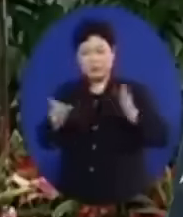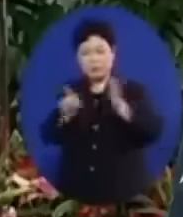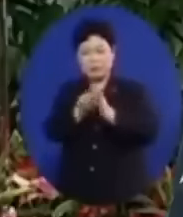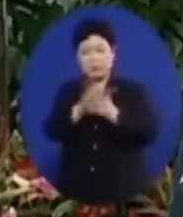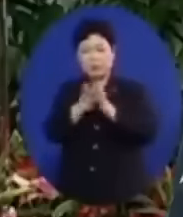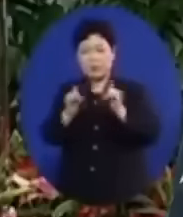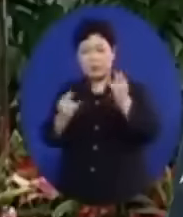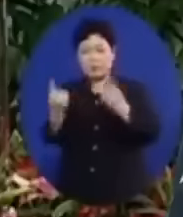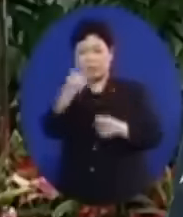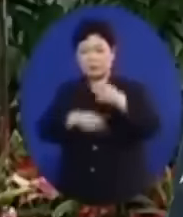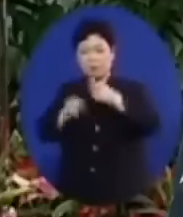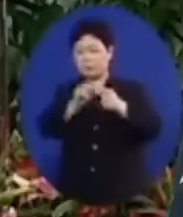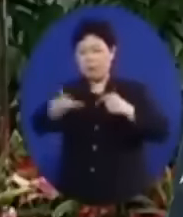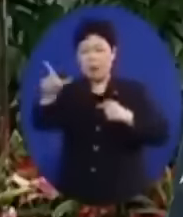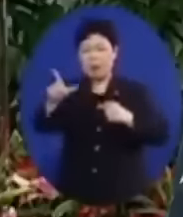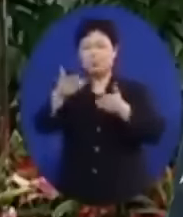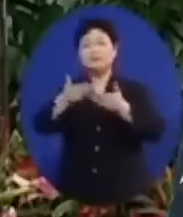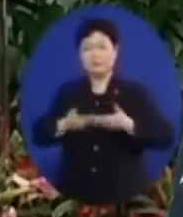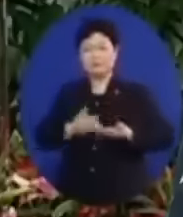재능을 주세요.